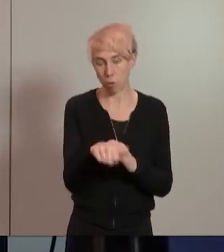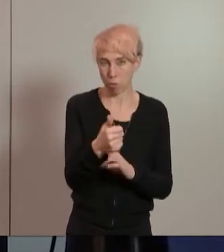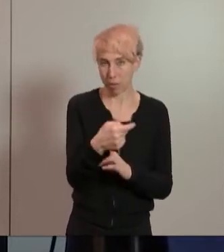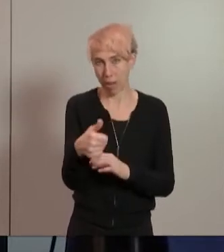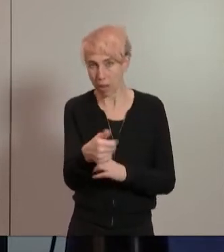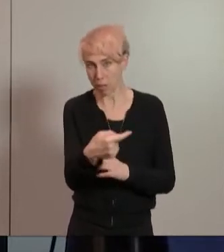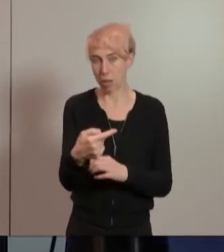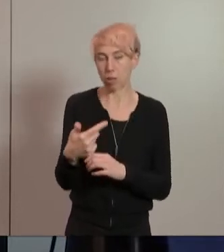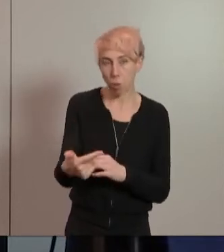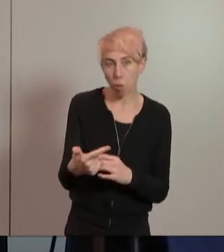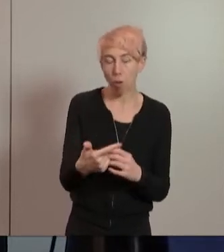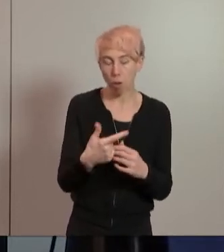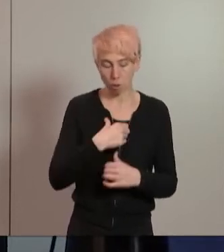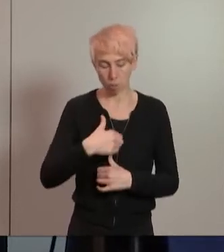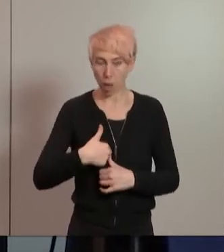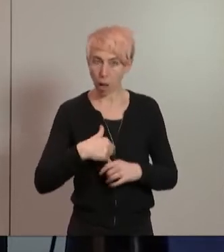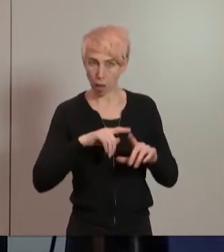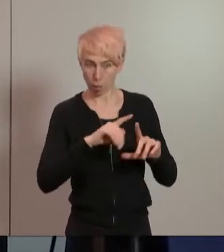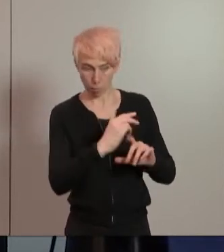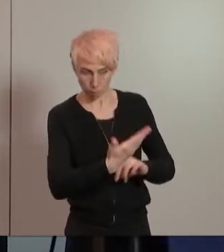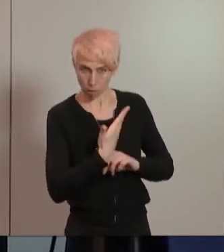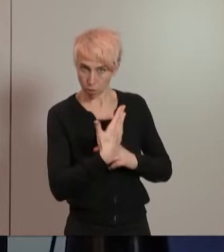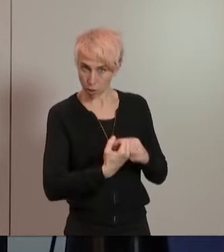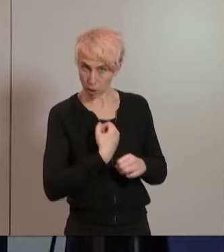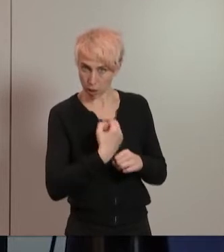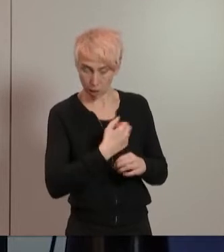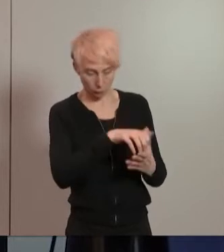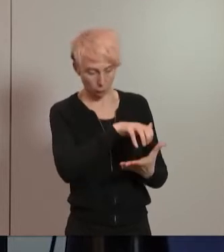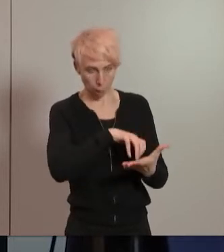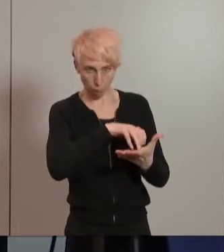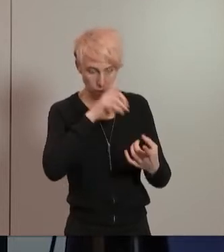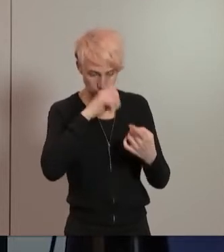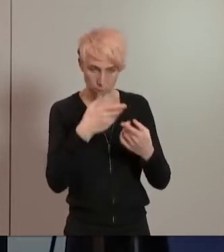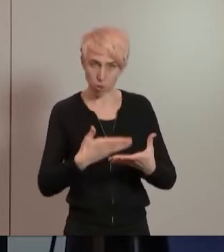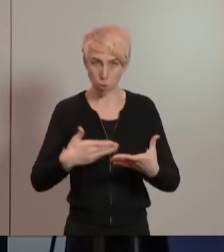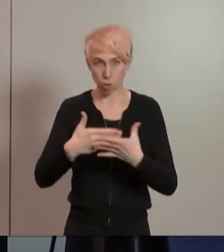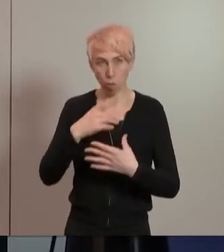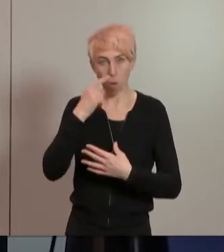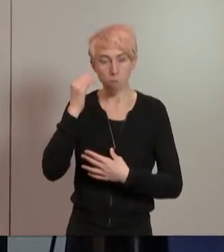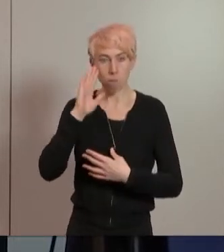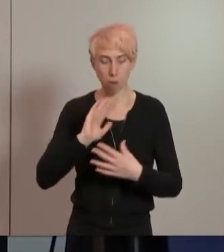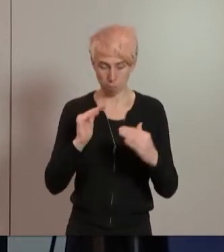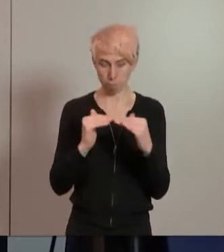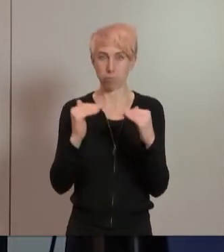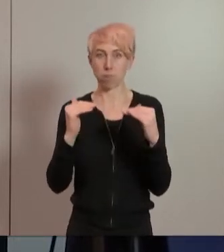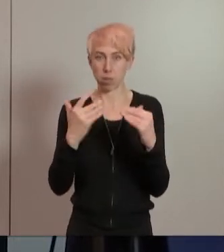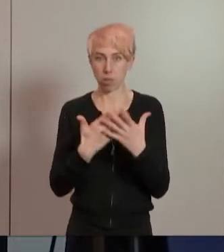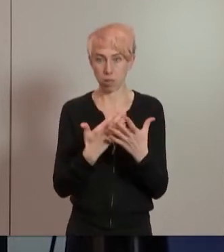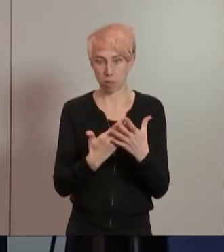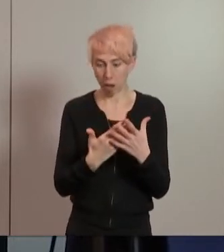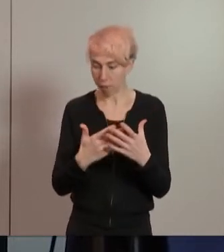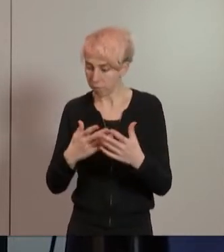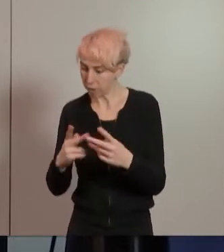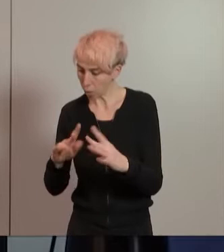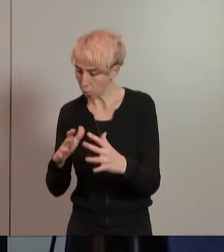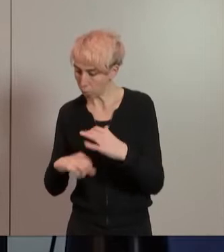L2311-1-2, le maire présente au conseil municipal un rapport annuel sur la situation en matière d'égalité entre les femmes et les hommes, intéressant le fonctionnement de la